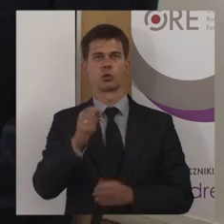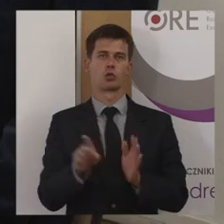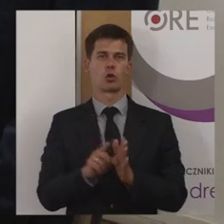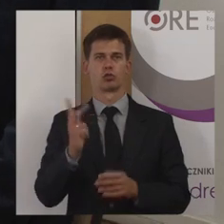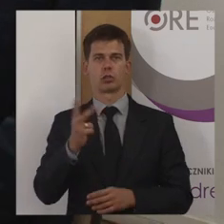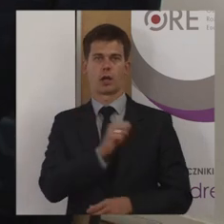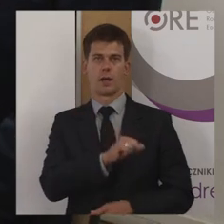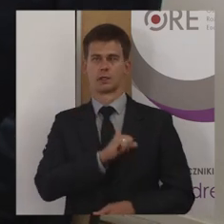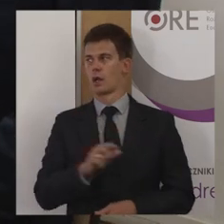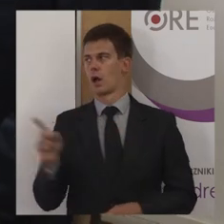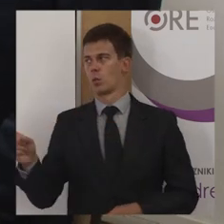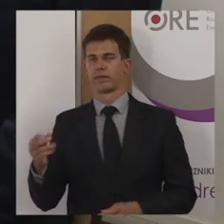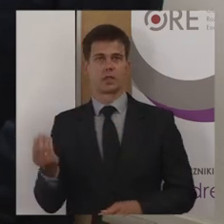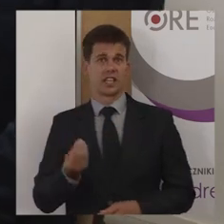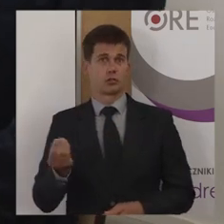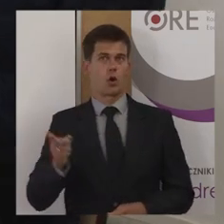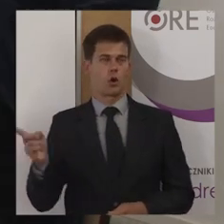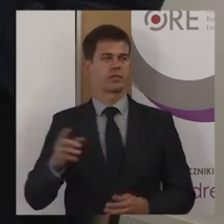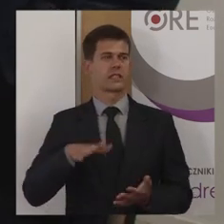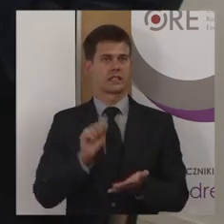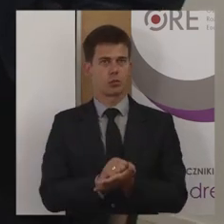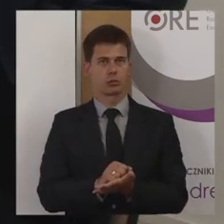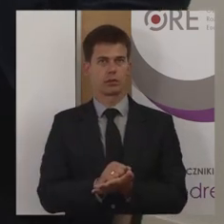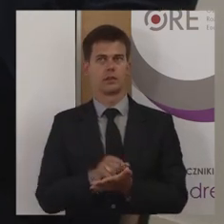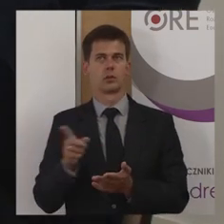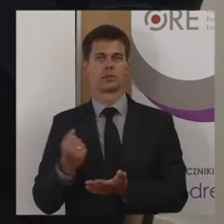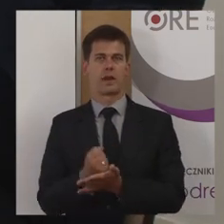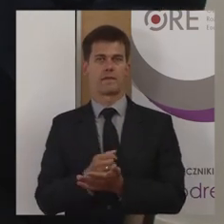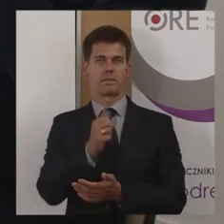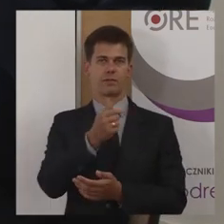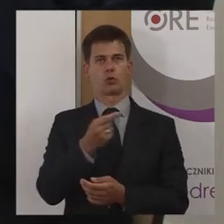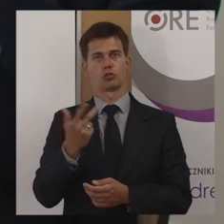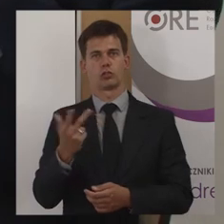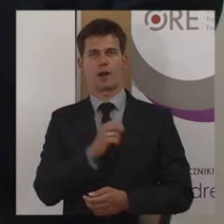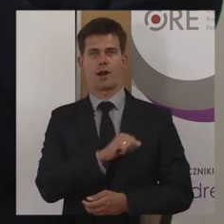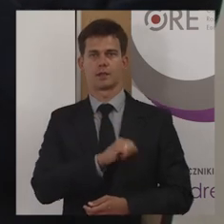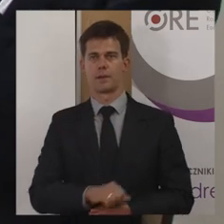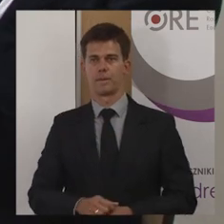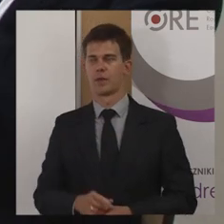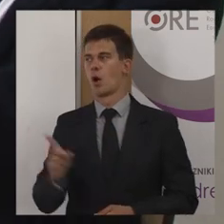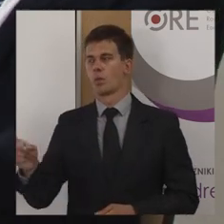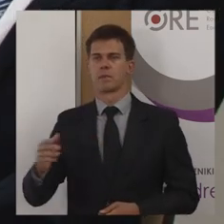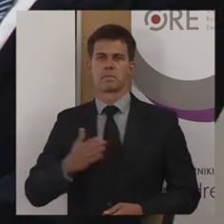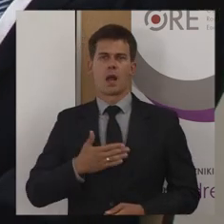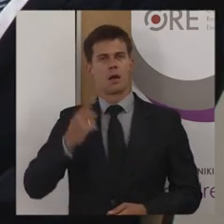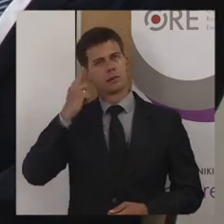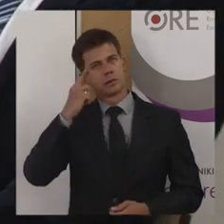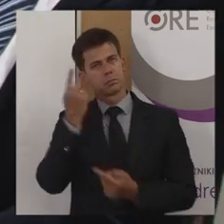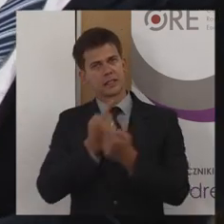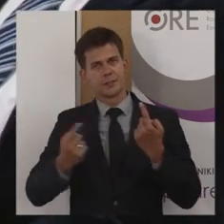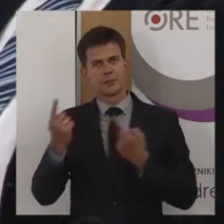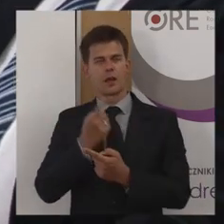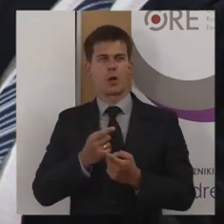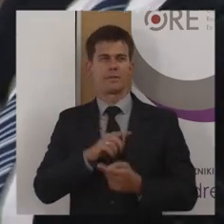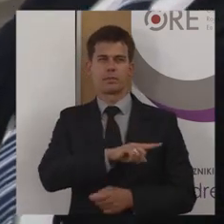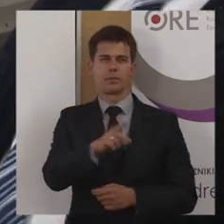No ja w tej chwili się zajmuję tym, ale to znaczy wniosek, który